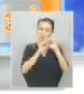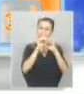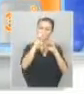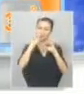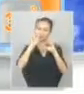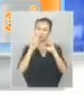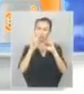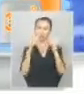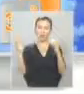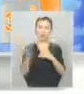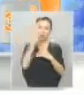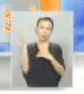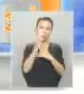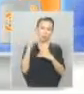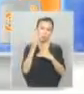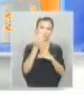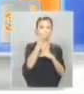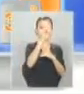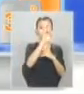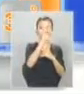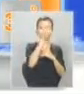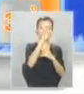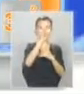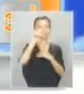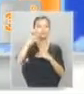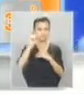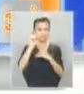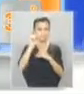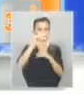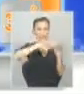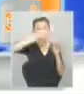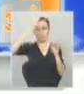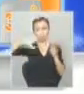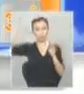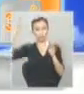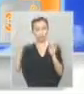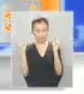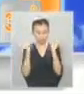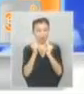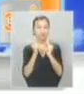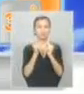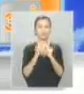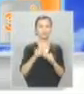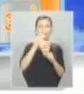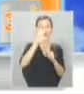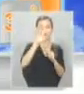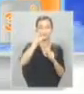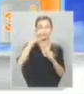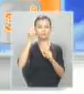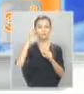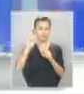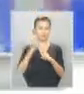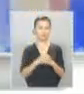และมีลมแรงอุณหภูมิต่ำสุด 17-20 องศาสำหรับบริเวณยอดภูมีอากาศหนาวอุณหภูมิต่ำสุด 9-14 องศ